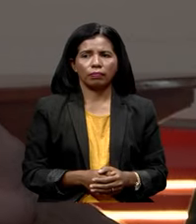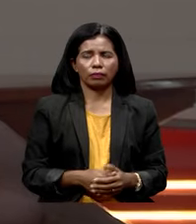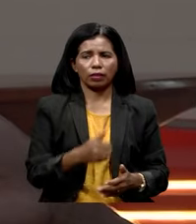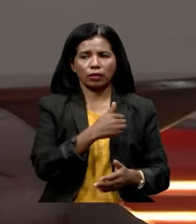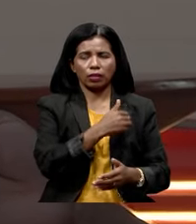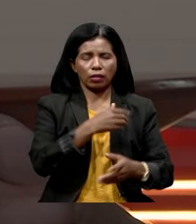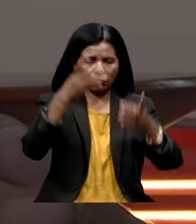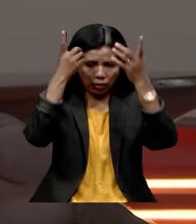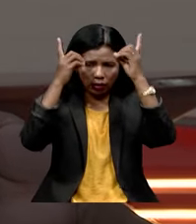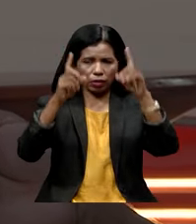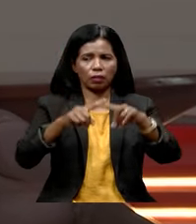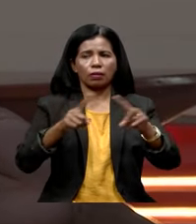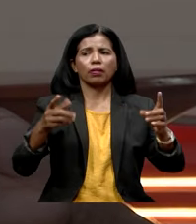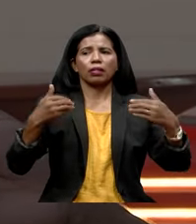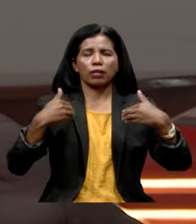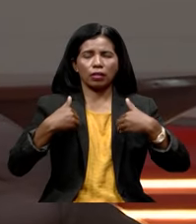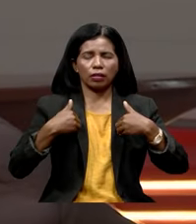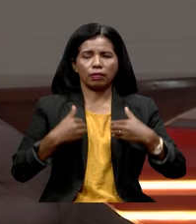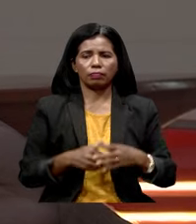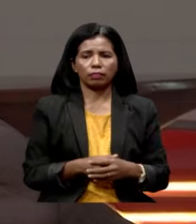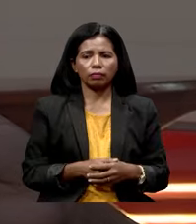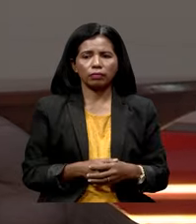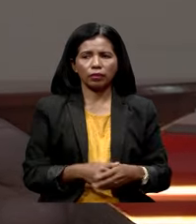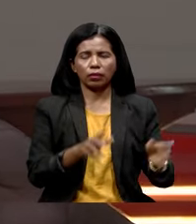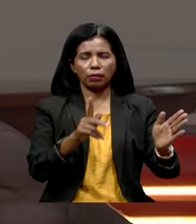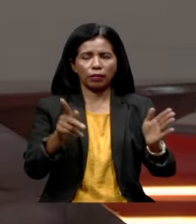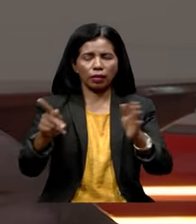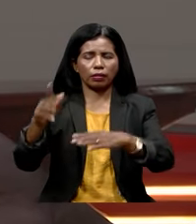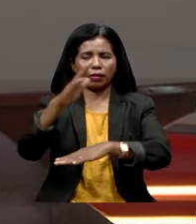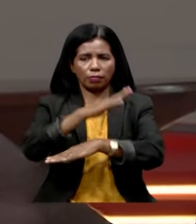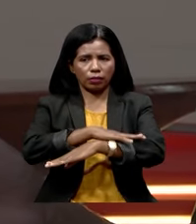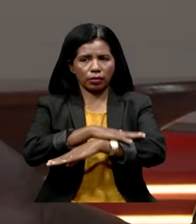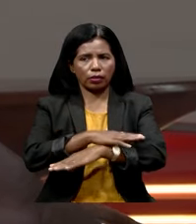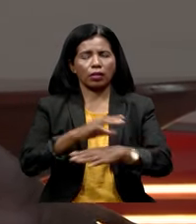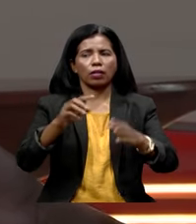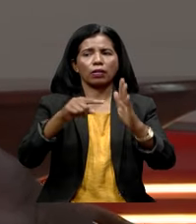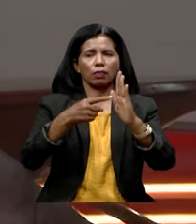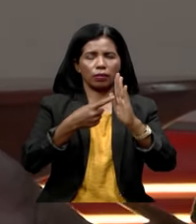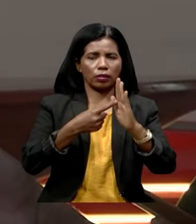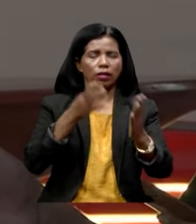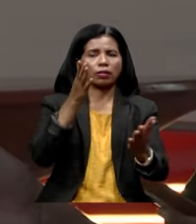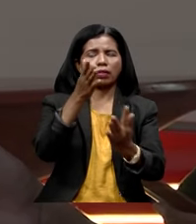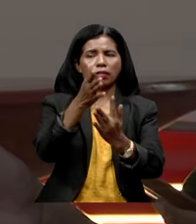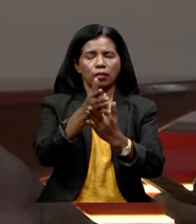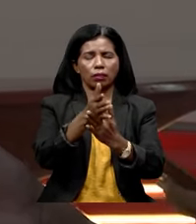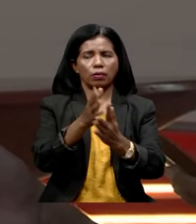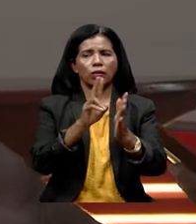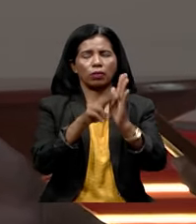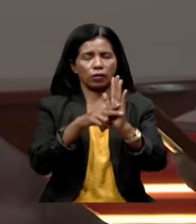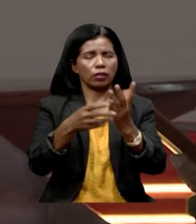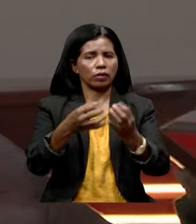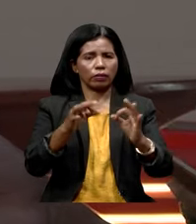Decidi mai bem e há uma plano ya mezalete ne hahuona tutama ya orasirne fahe